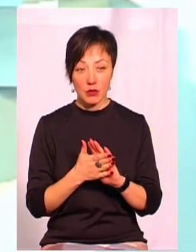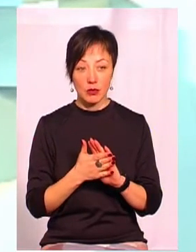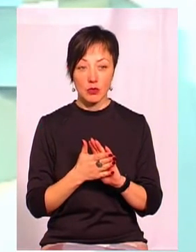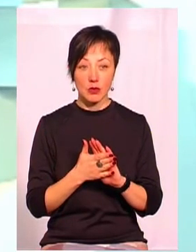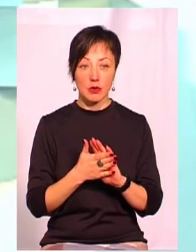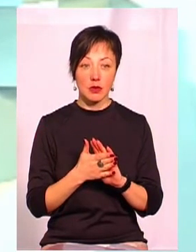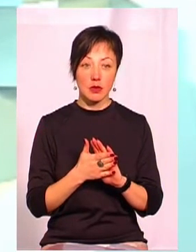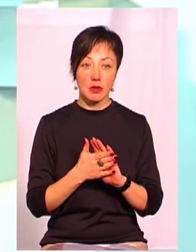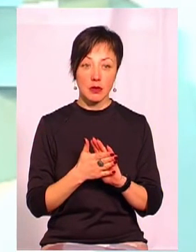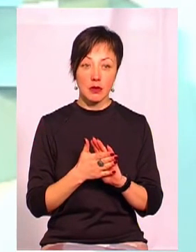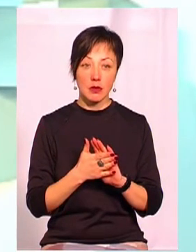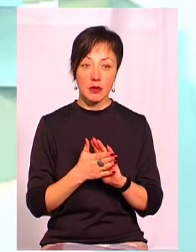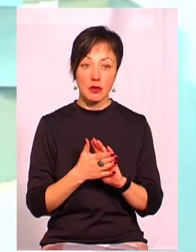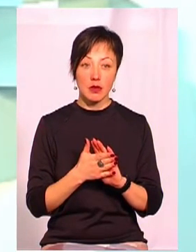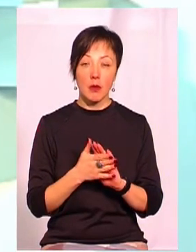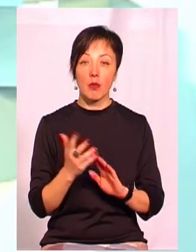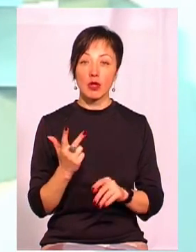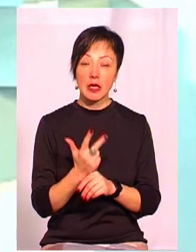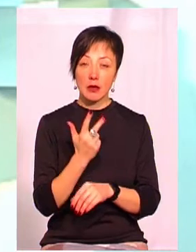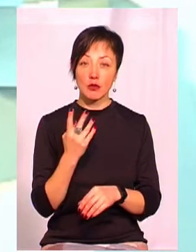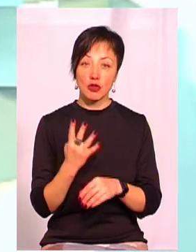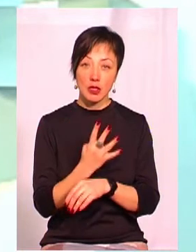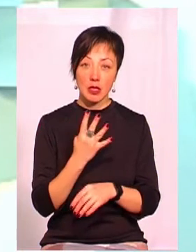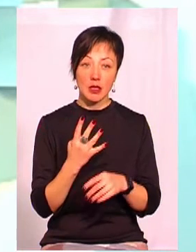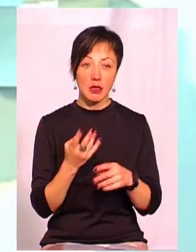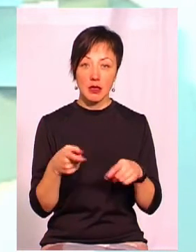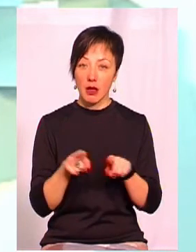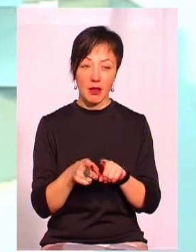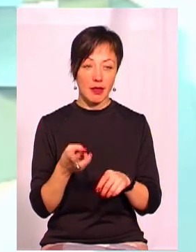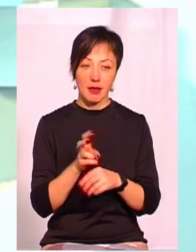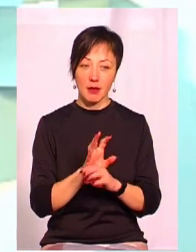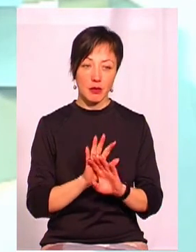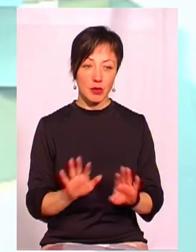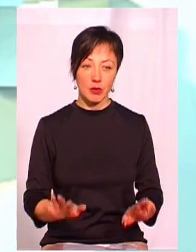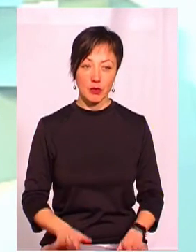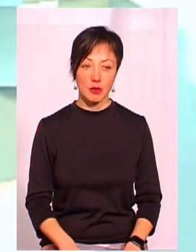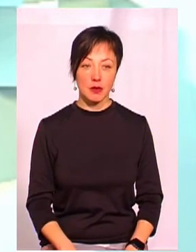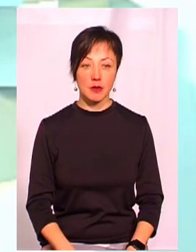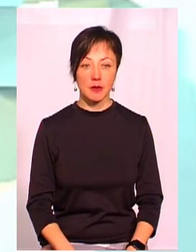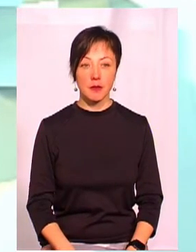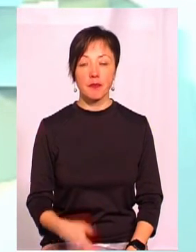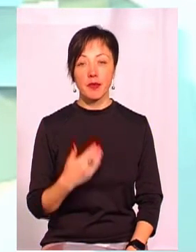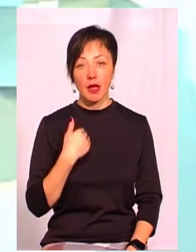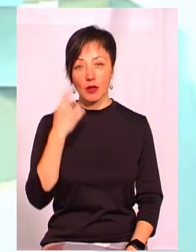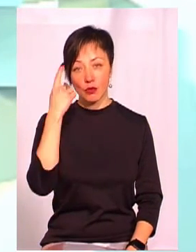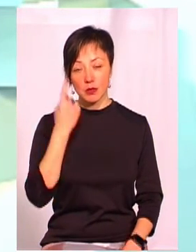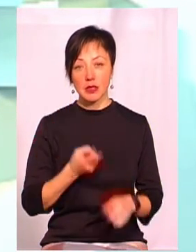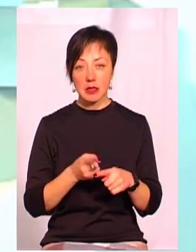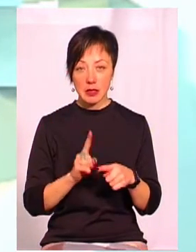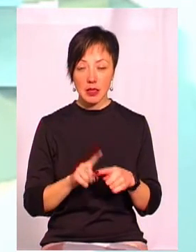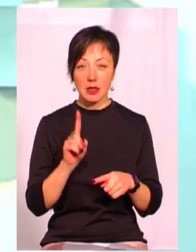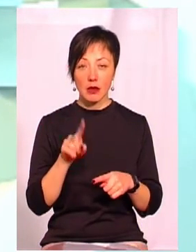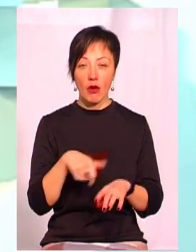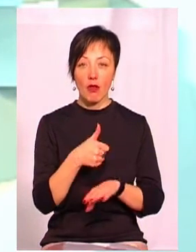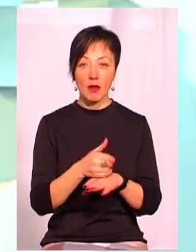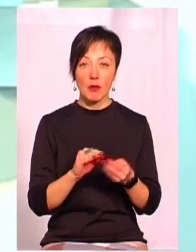там, по 3 рази, по 4, і так і не приходять. І я думаю, що це головна